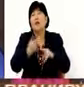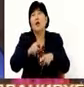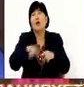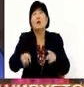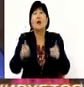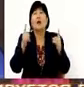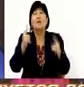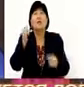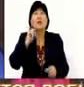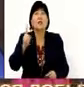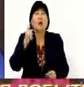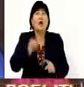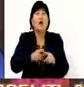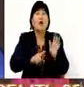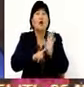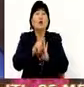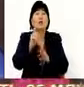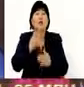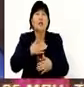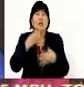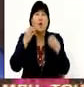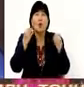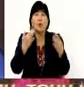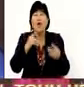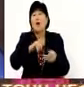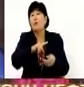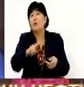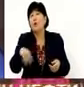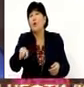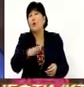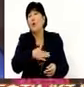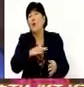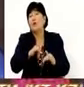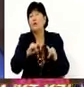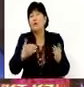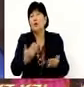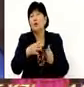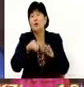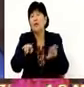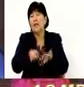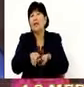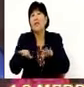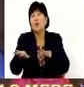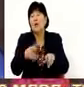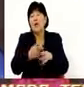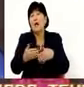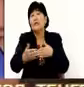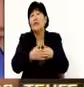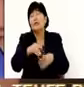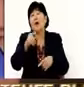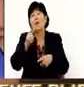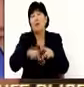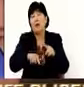выдающаяся предка отсюда берет истоки наша культура в период духовно возрождения большое значение имеют такие мероприятия которые сближают братские